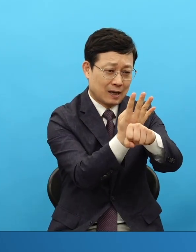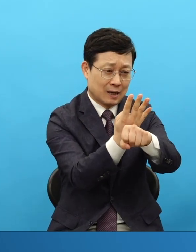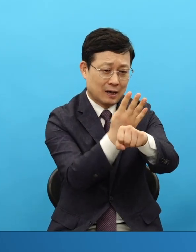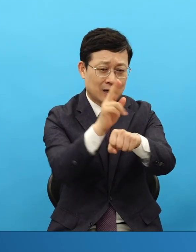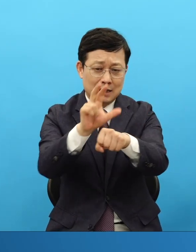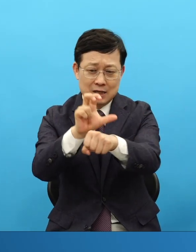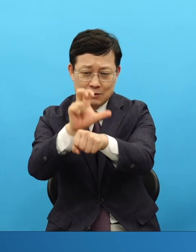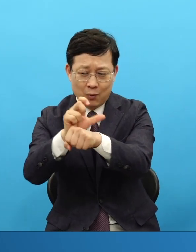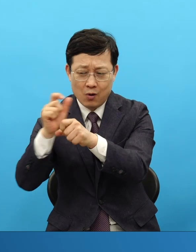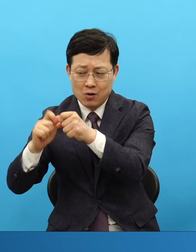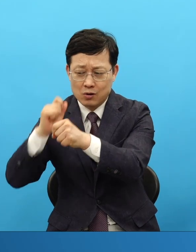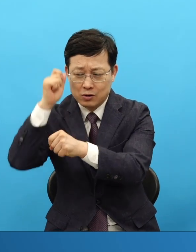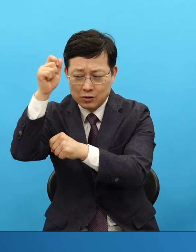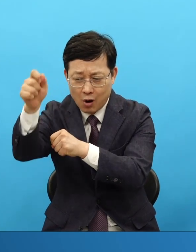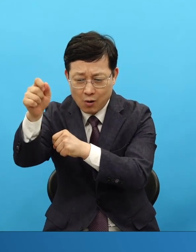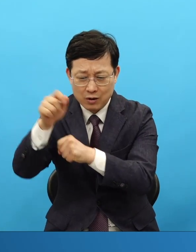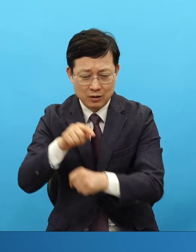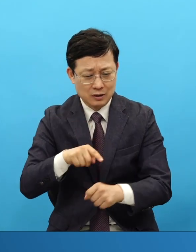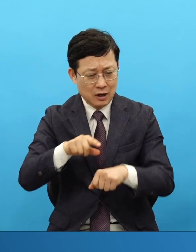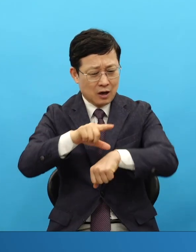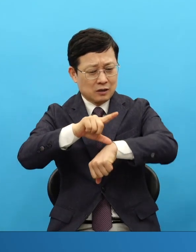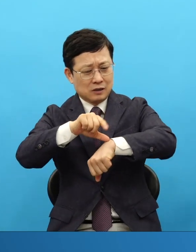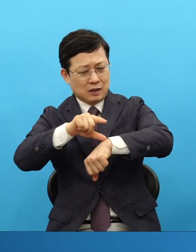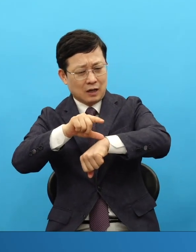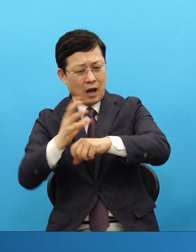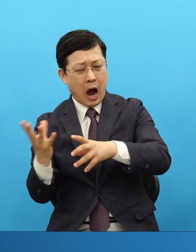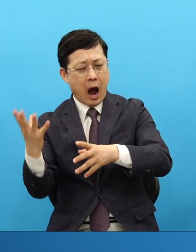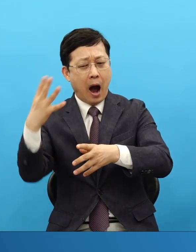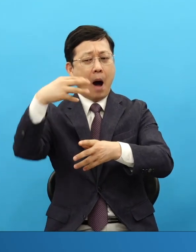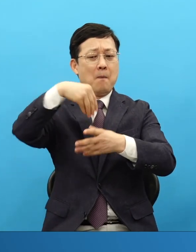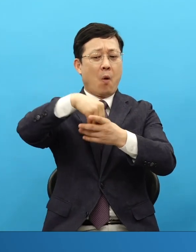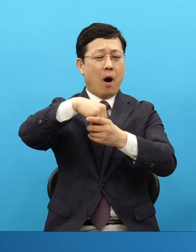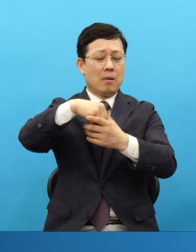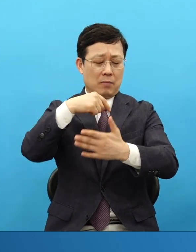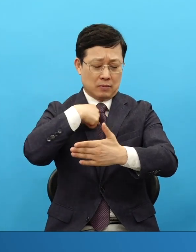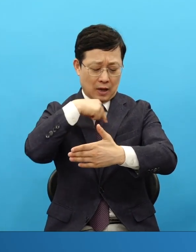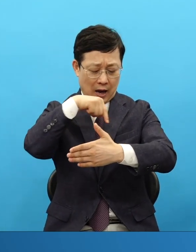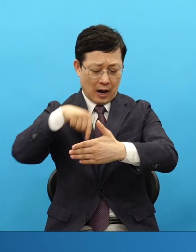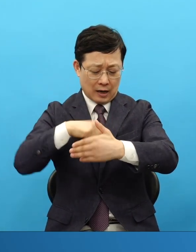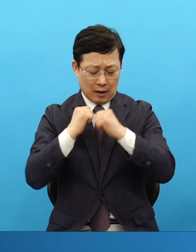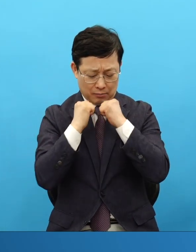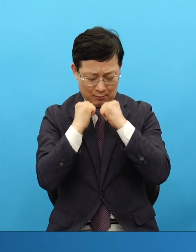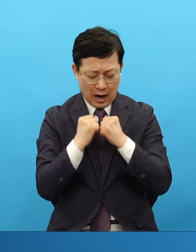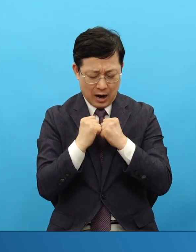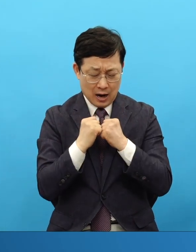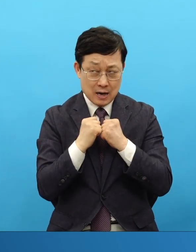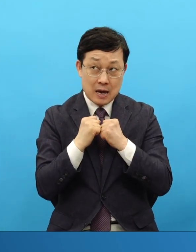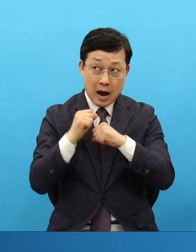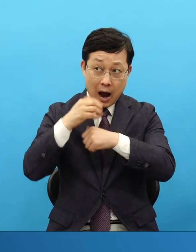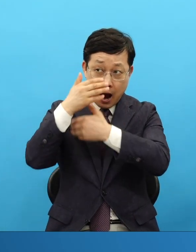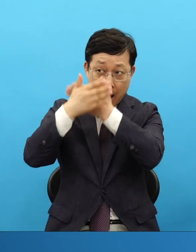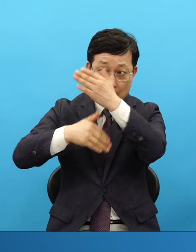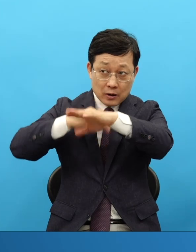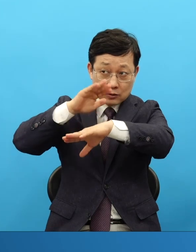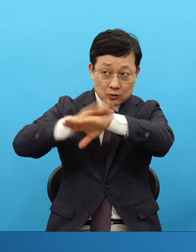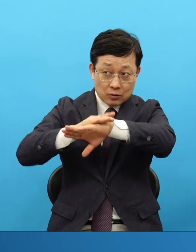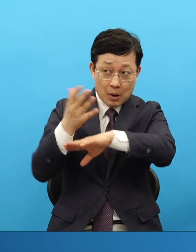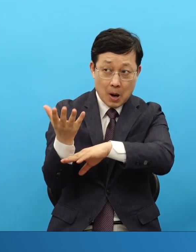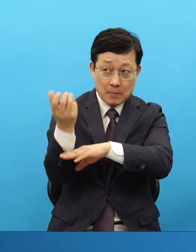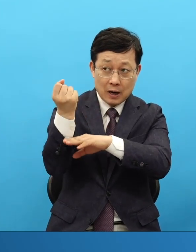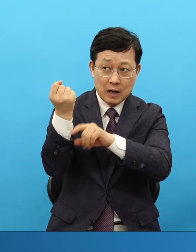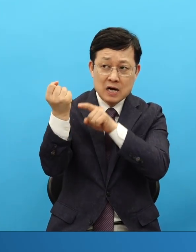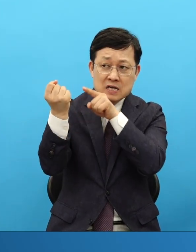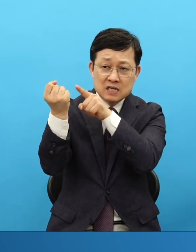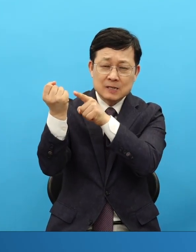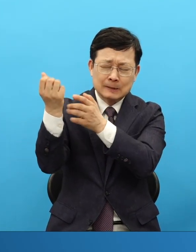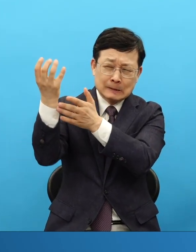운명입니다. The time schedule 24-25 eternity is our fate. 이건 어디냐? 하나님의 손에 있는 겁니다. And all this is in the hands of 이걸 God. 회복해라 이 말이에요.